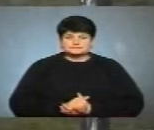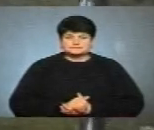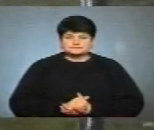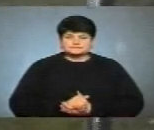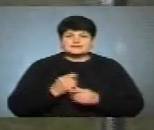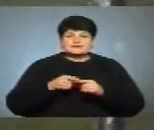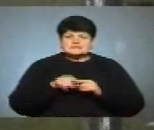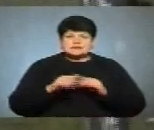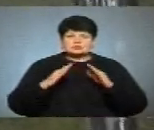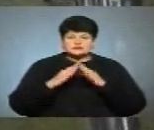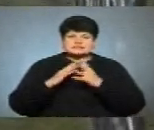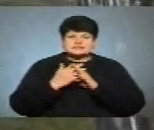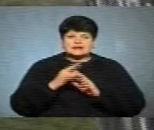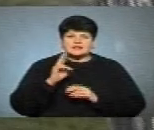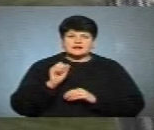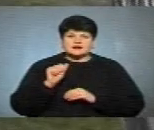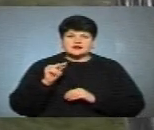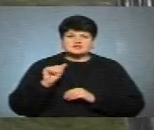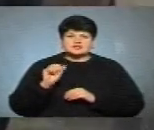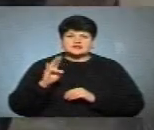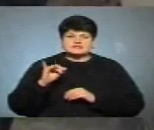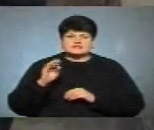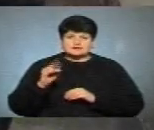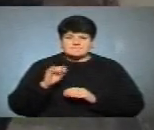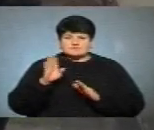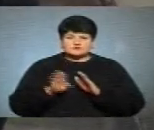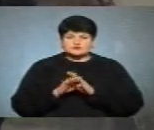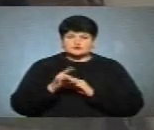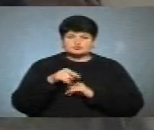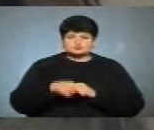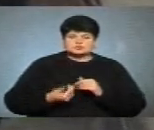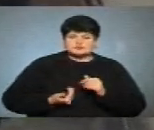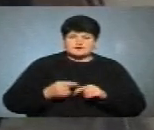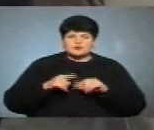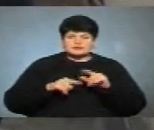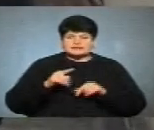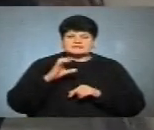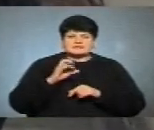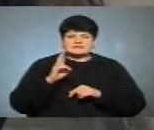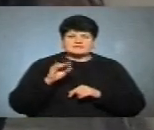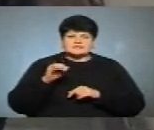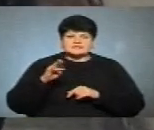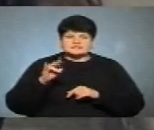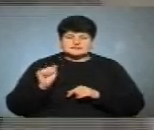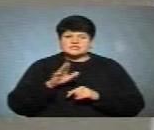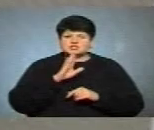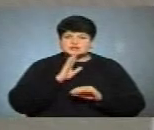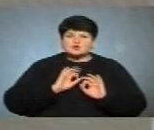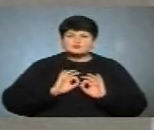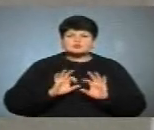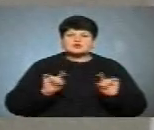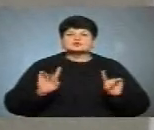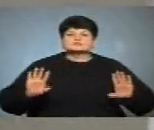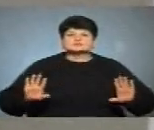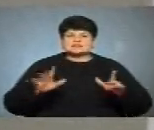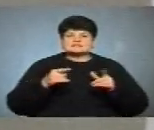Це будинок в селі Качанівка Підволочиського району. Тут мешкає родина Світлани Квітінської. Жінка розповідає, що трапилося